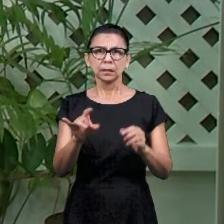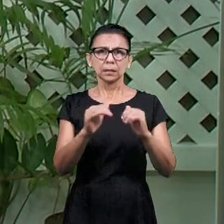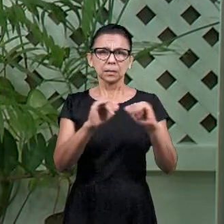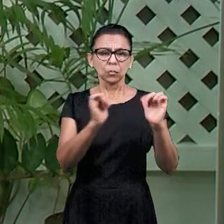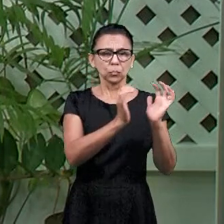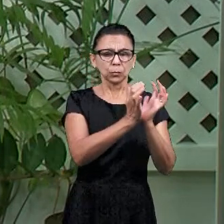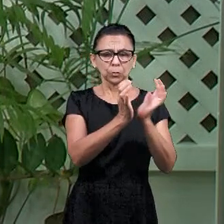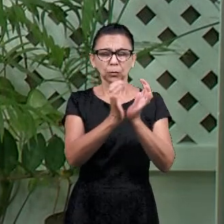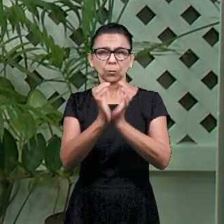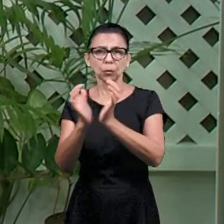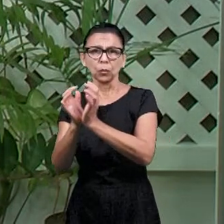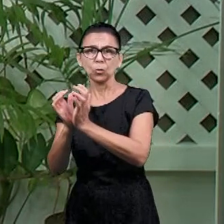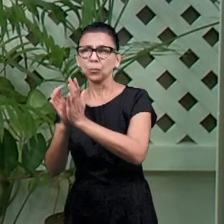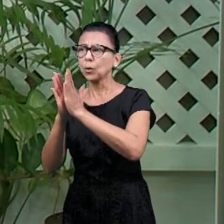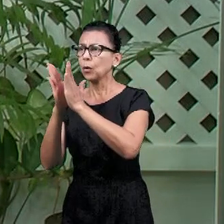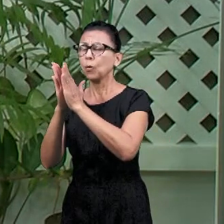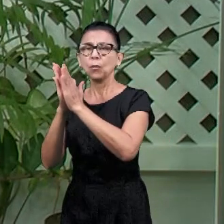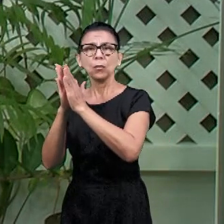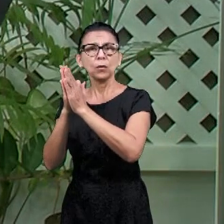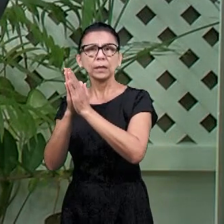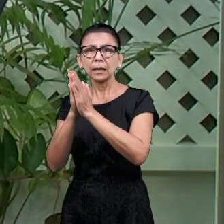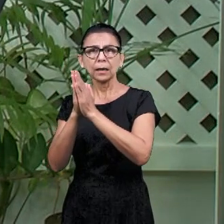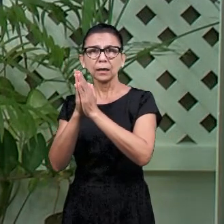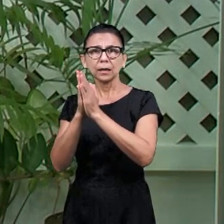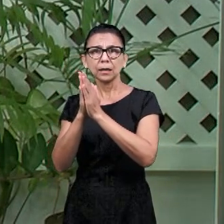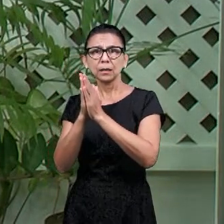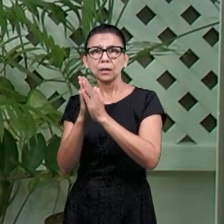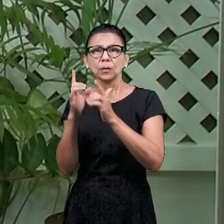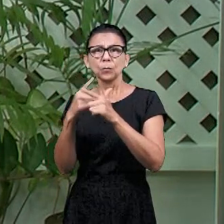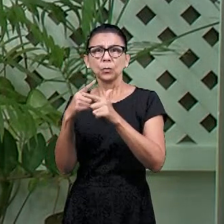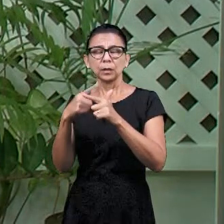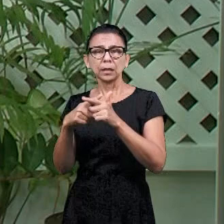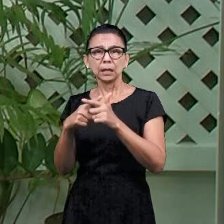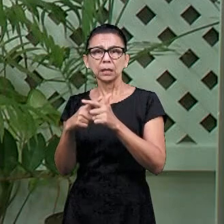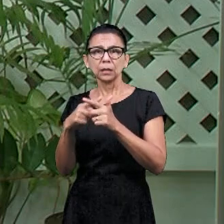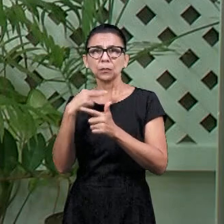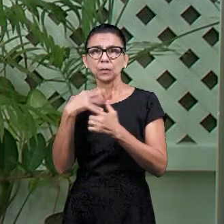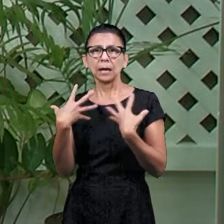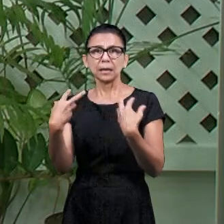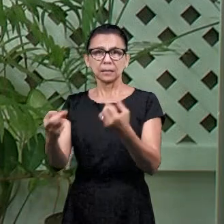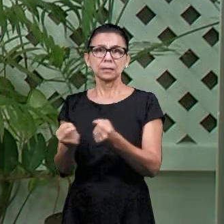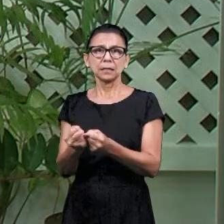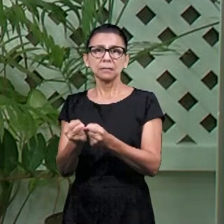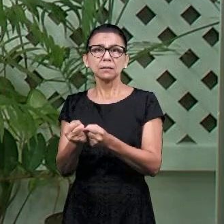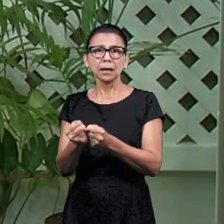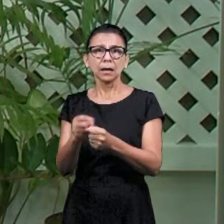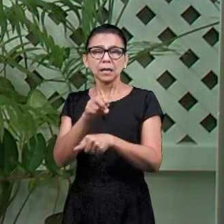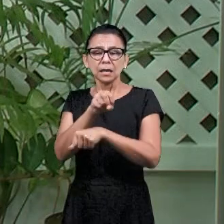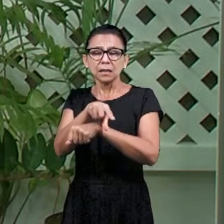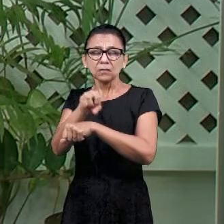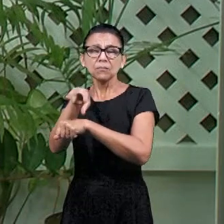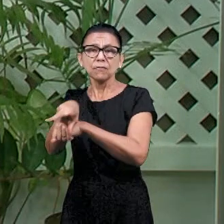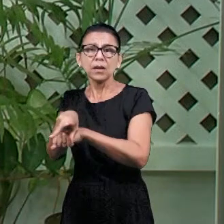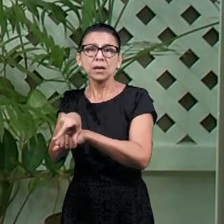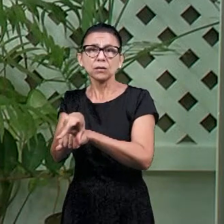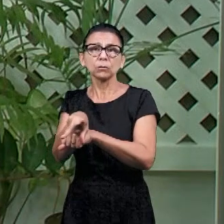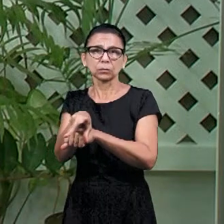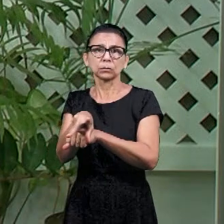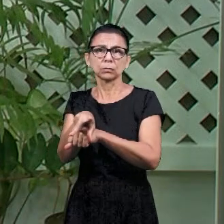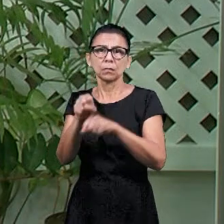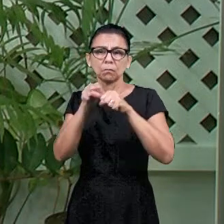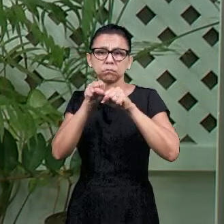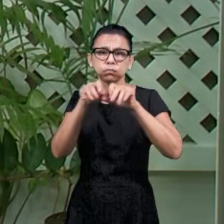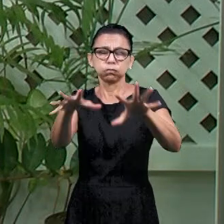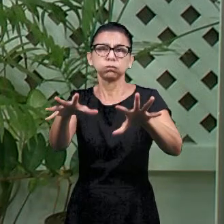afin que la maladie ne vienne pas détruire les foyers